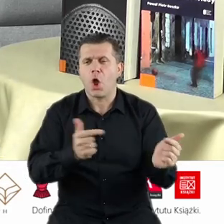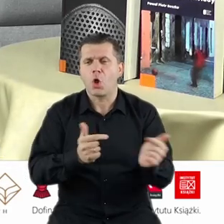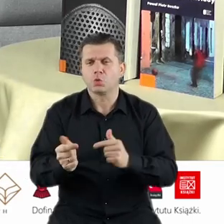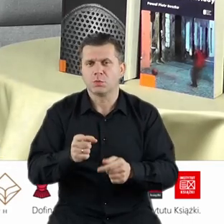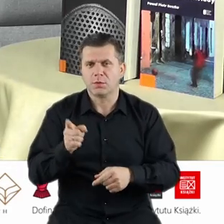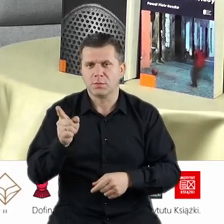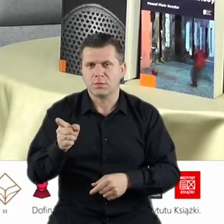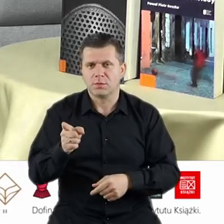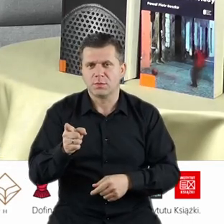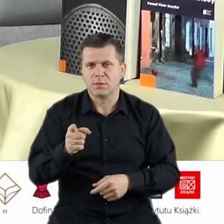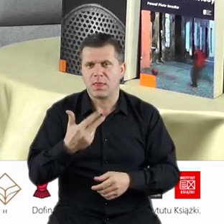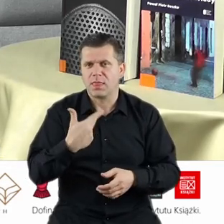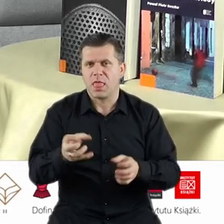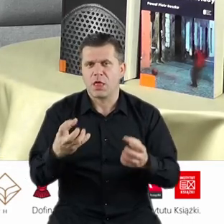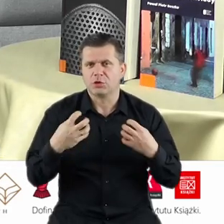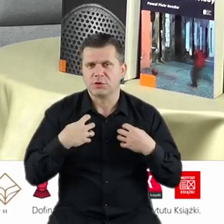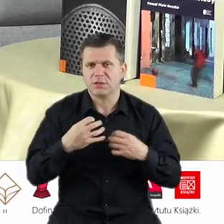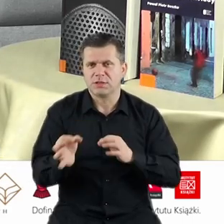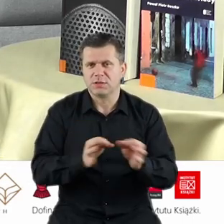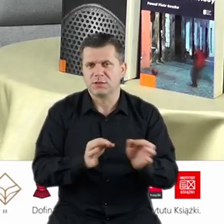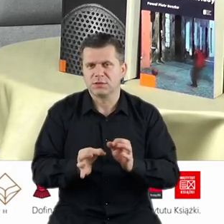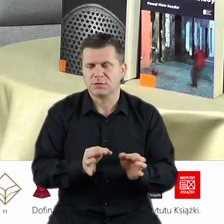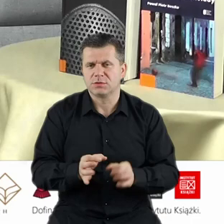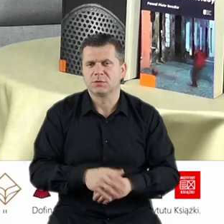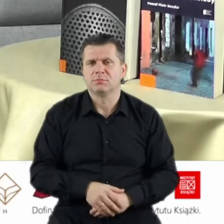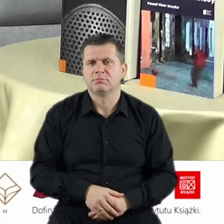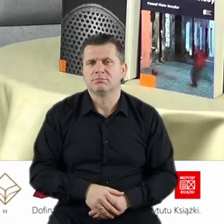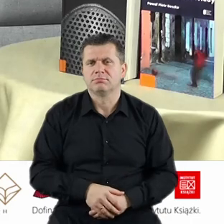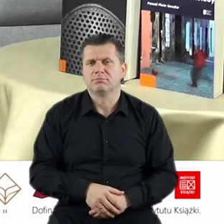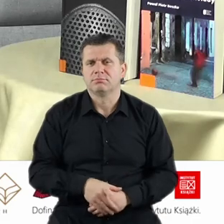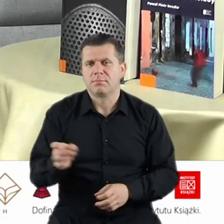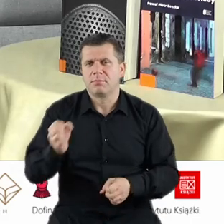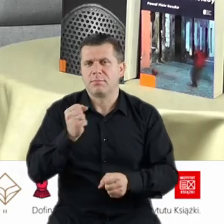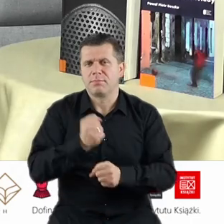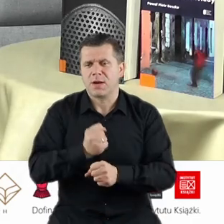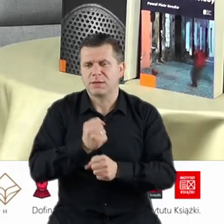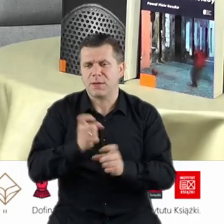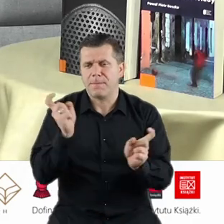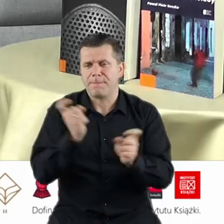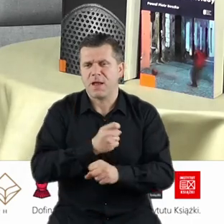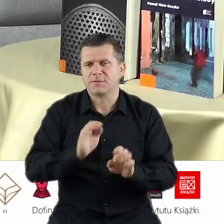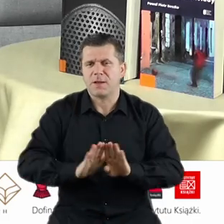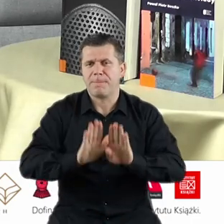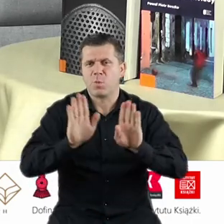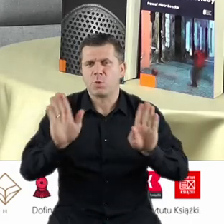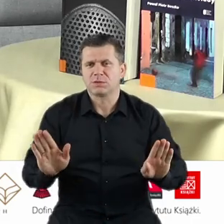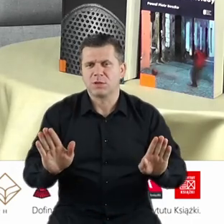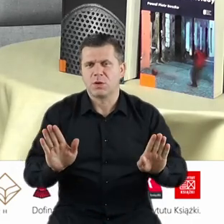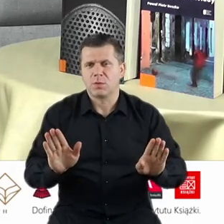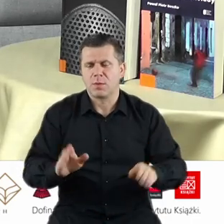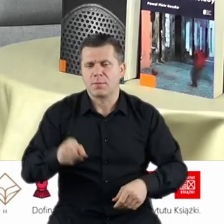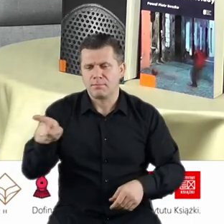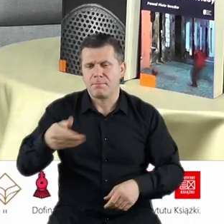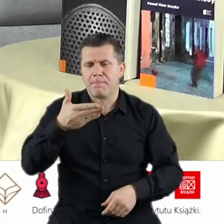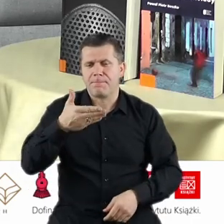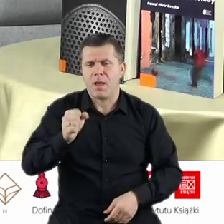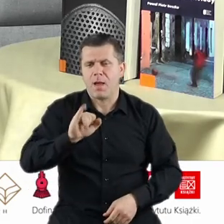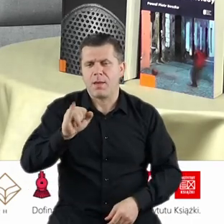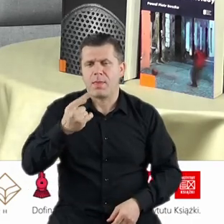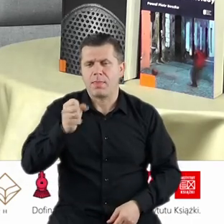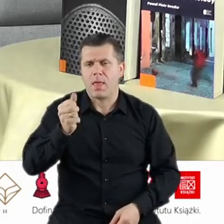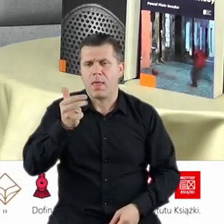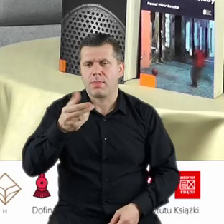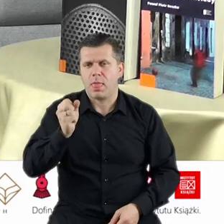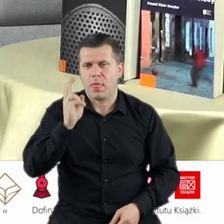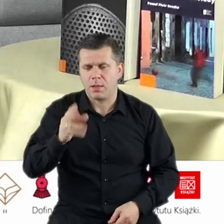Jednym z konsultantów przy tym tekście był nieżyjący już historyk, znakomity Robert Kowalek, pracownik Państwowego Muzeum na